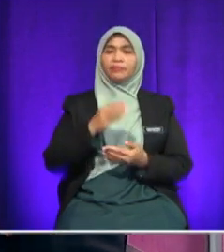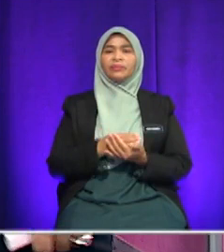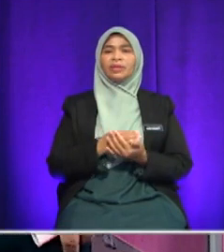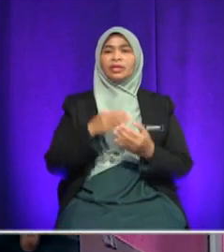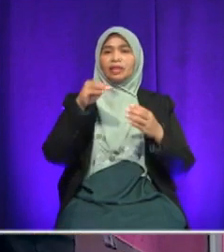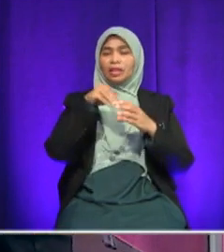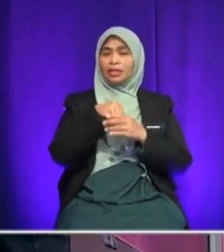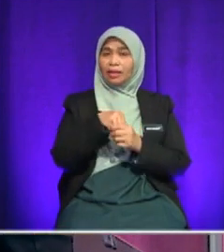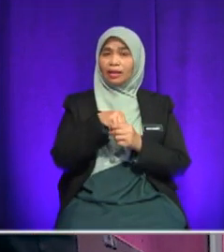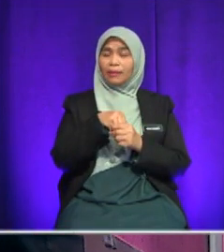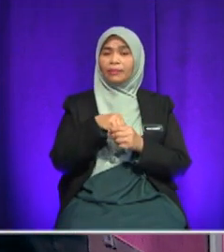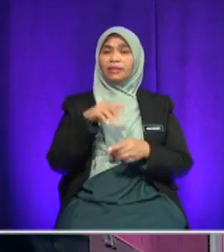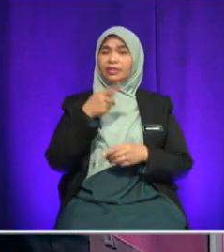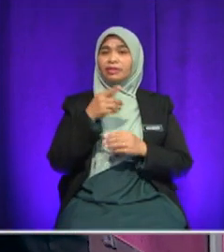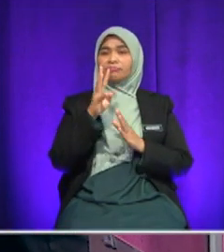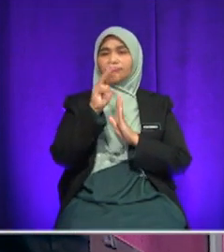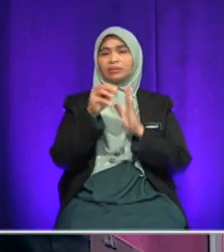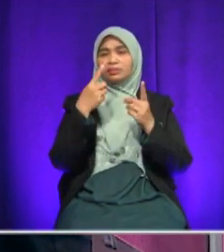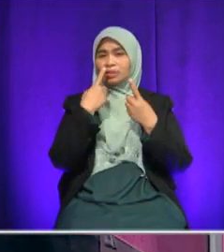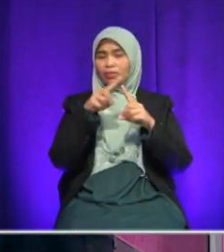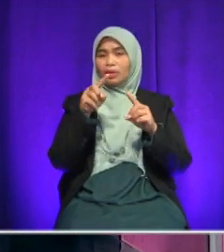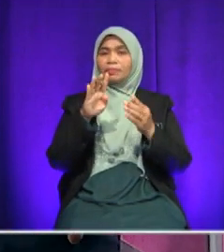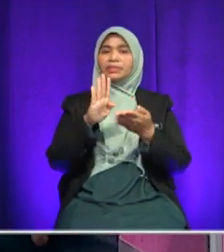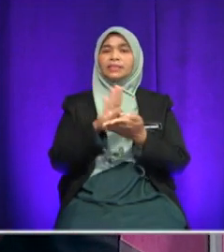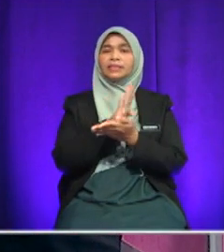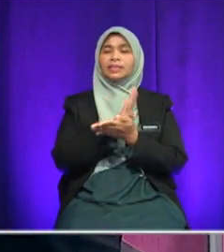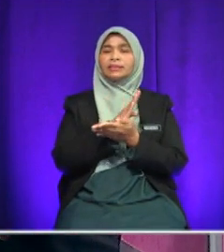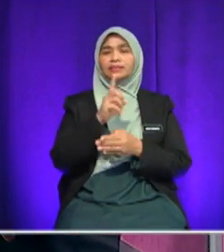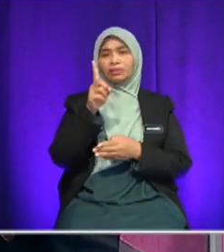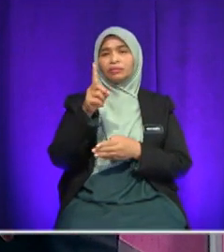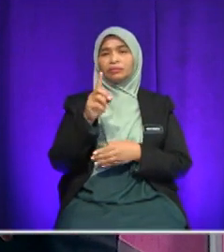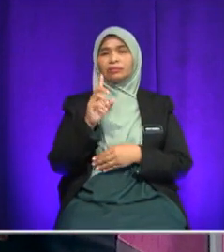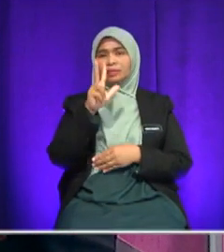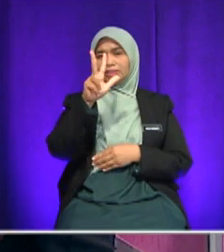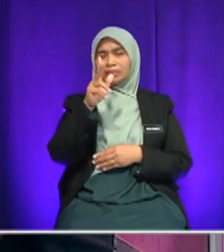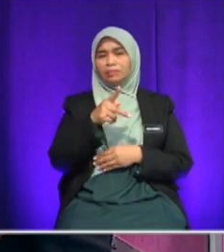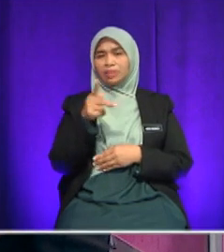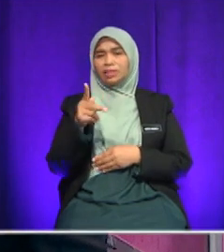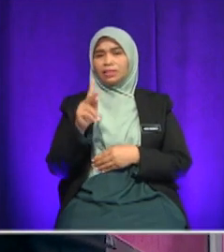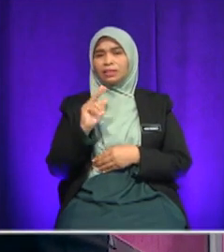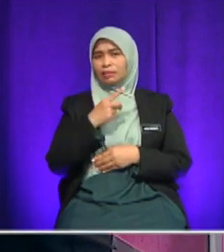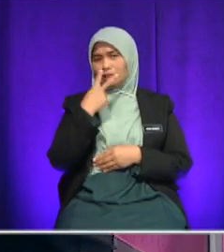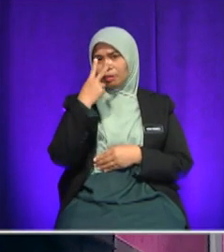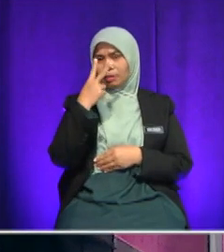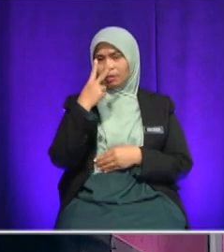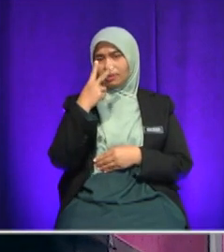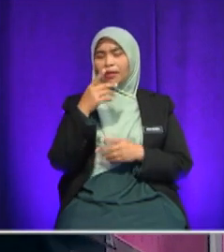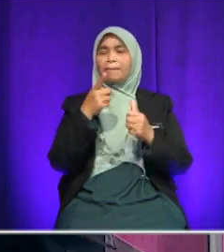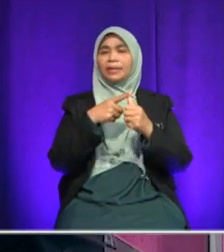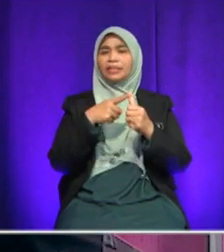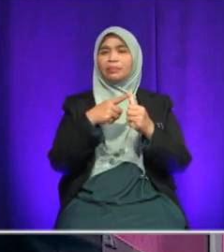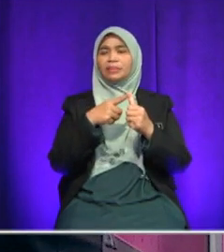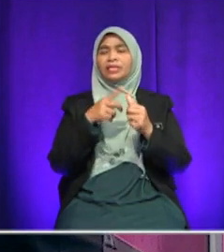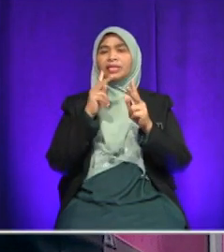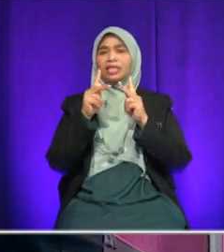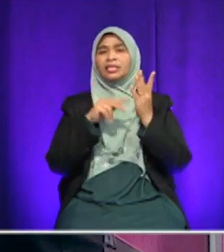kita menjawab kertas satu, tiga perkara yang perlu kita lihat adalah yang pertama ialah keyword kepada soalan,